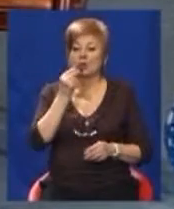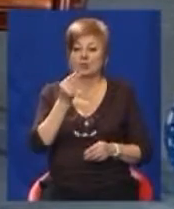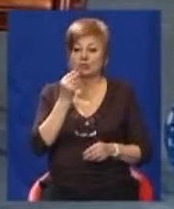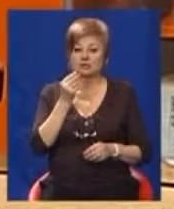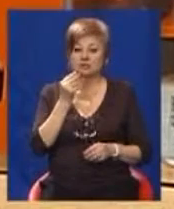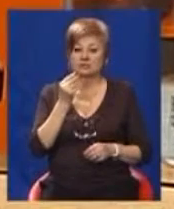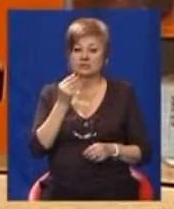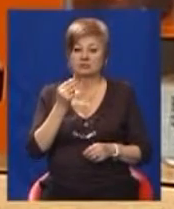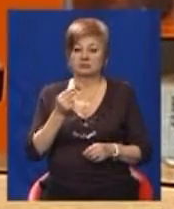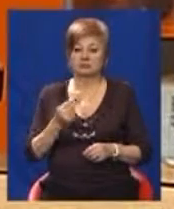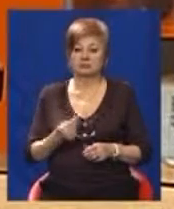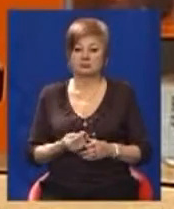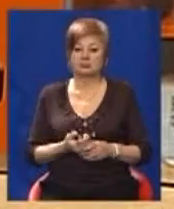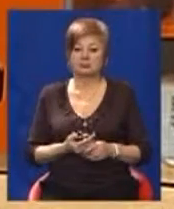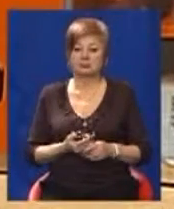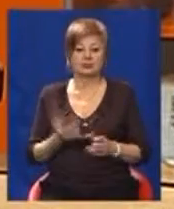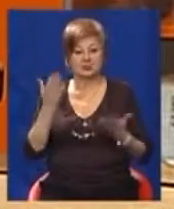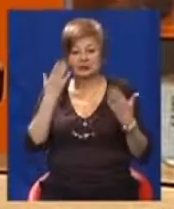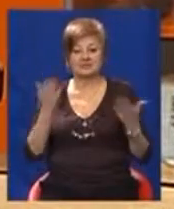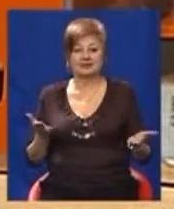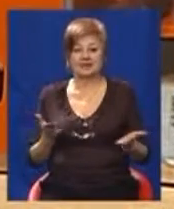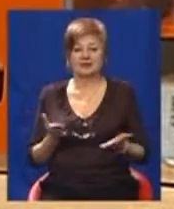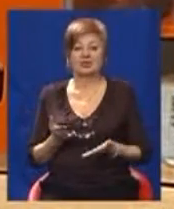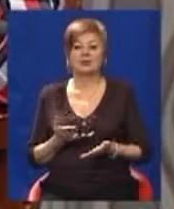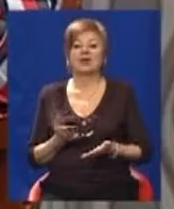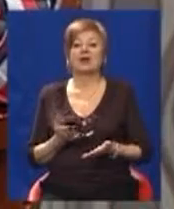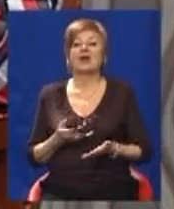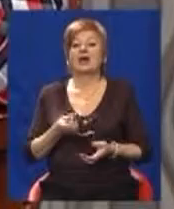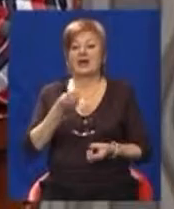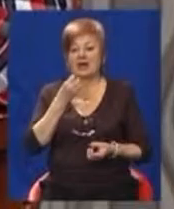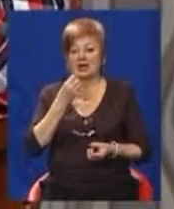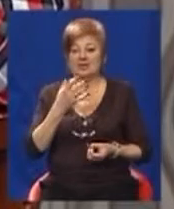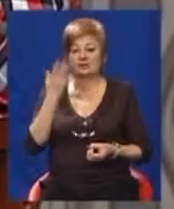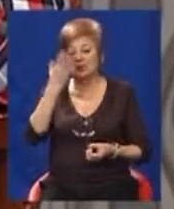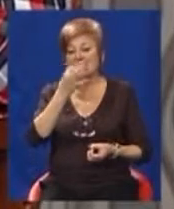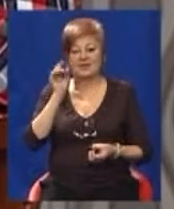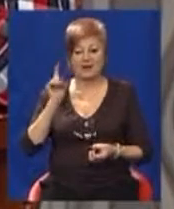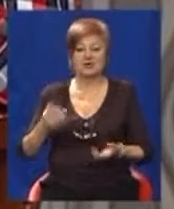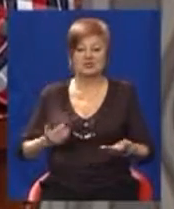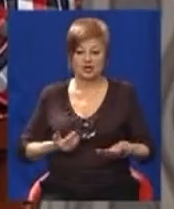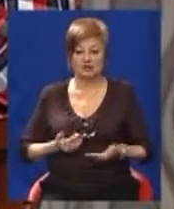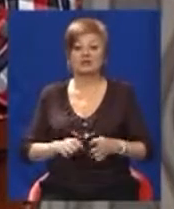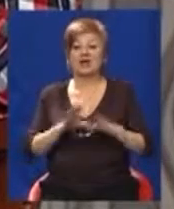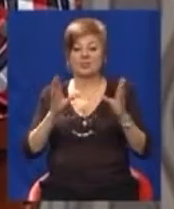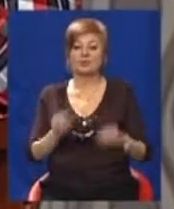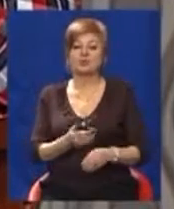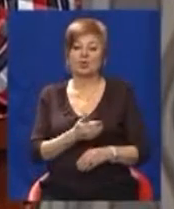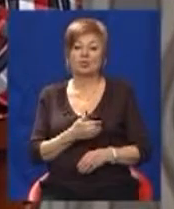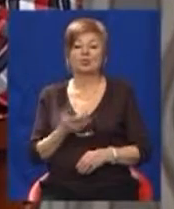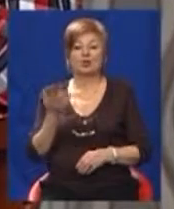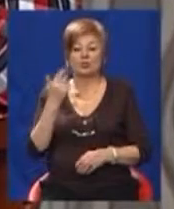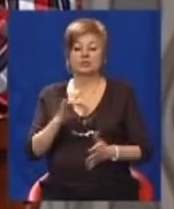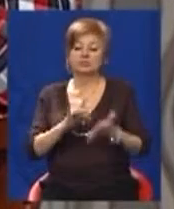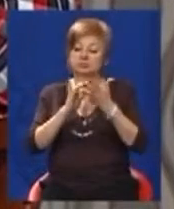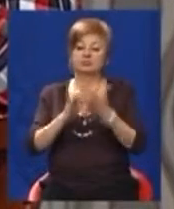харчуються, не знаю дуже. Ну, то добре. В Африці так в Африці. А взагалі, хотіла б ти колись